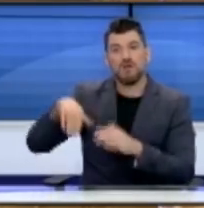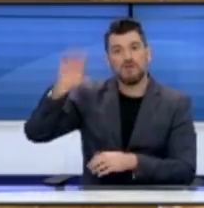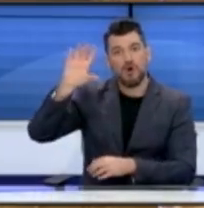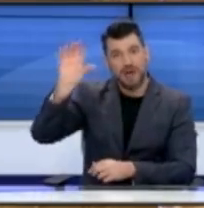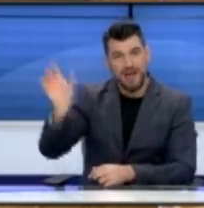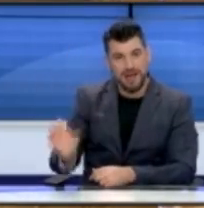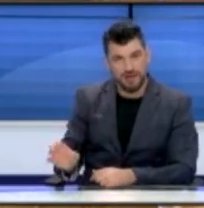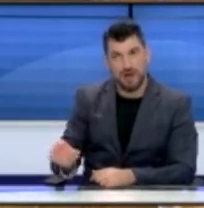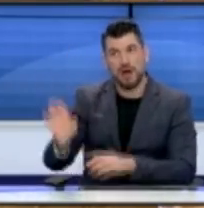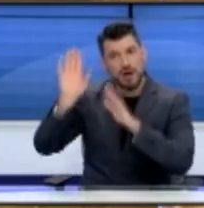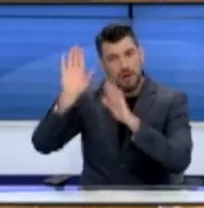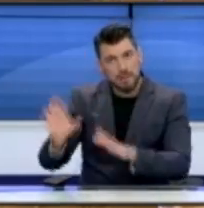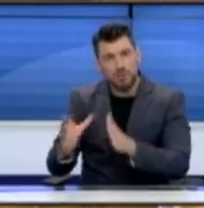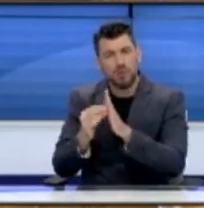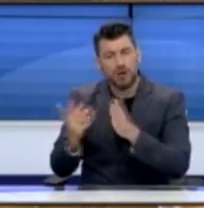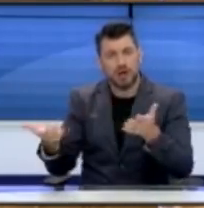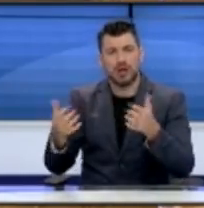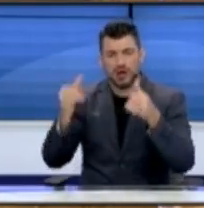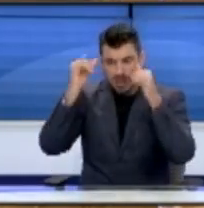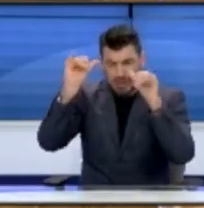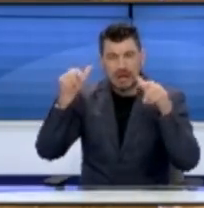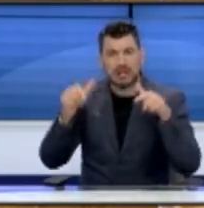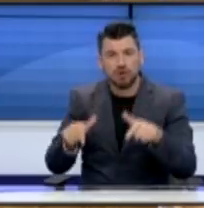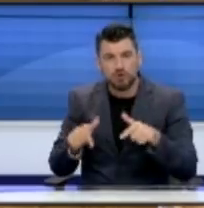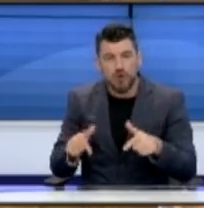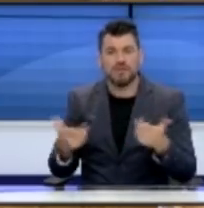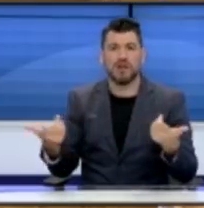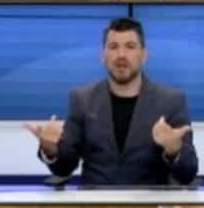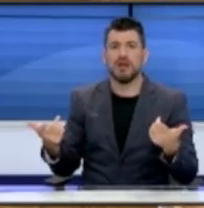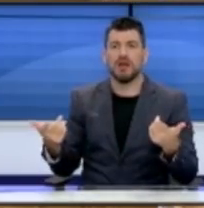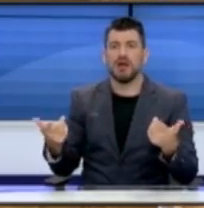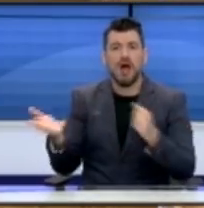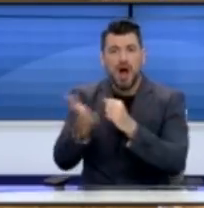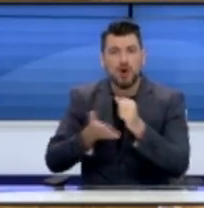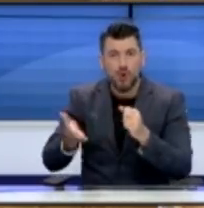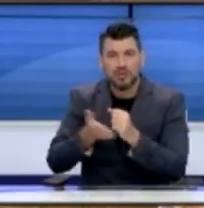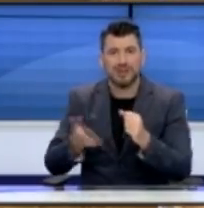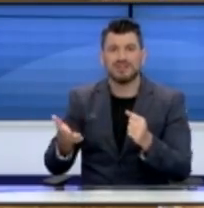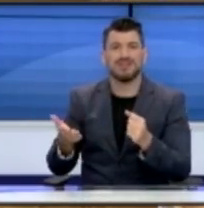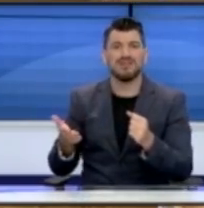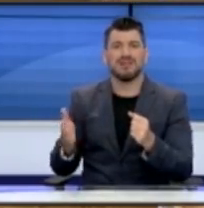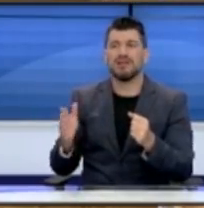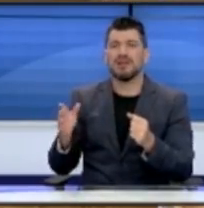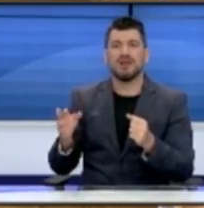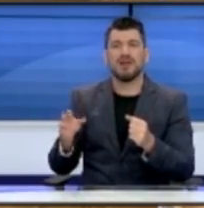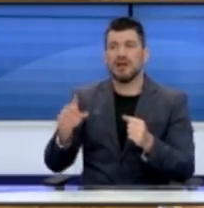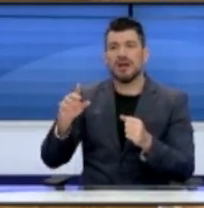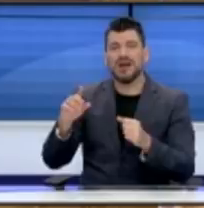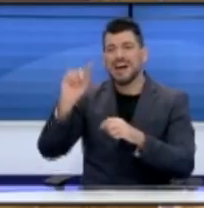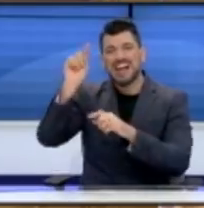πολλοί κτηνοτρόφοι, αγρότες, ρετσινάδες. Όλοι αυτοί ζούσαν σε άμεση ή έμεση εξάρτηση από το